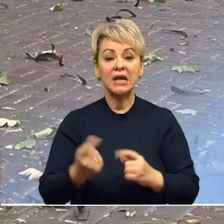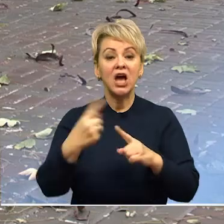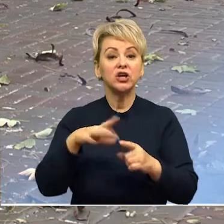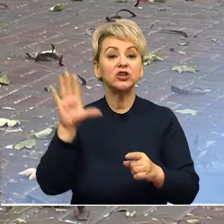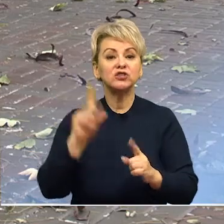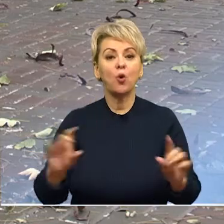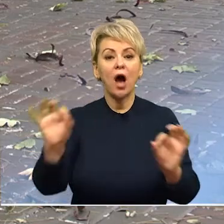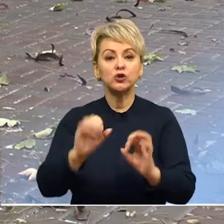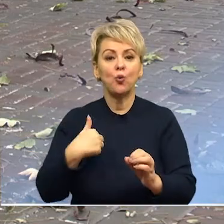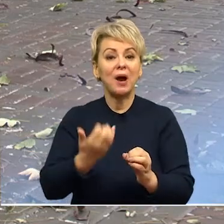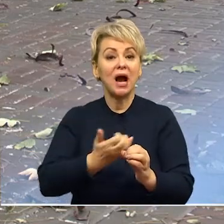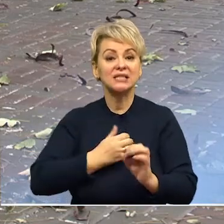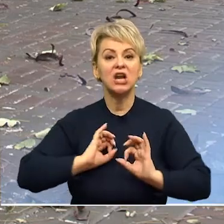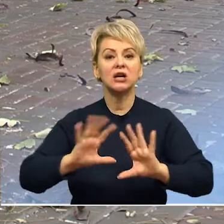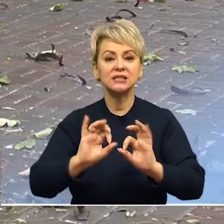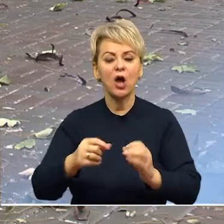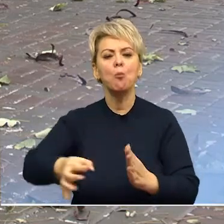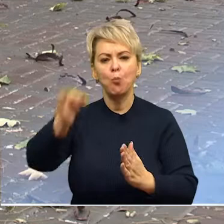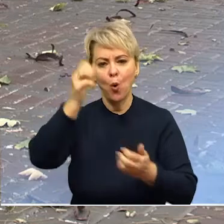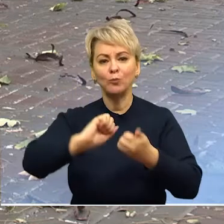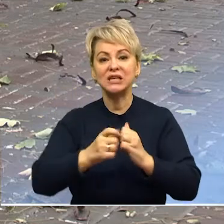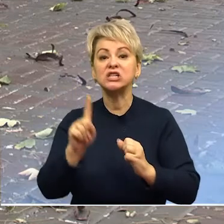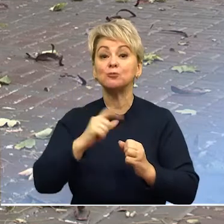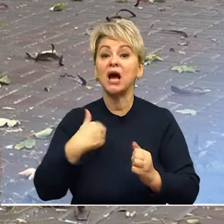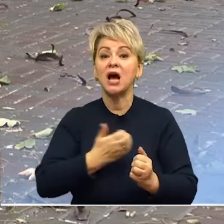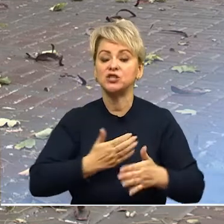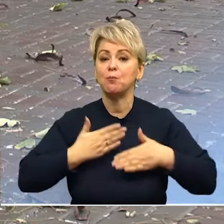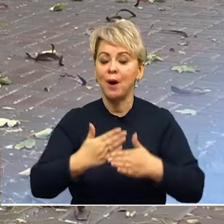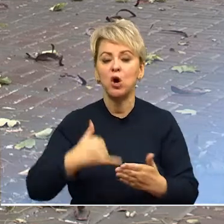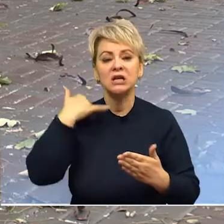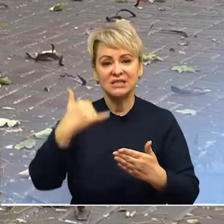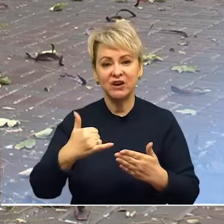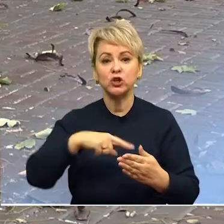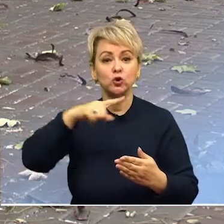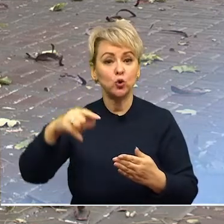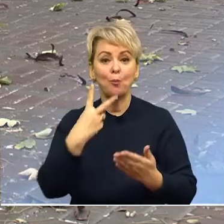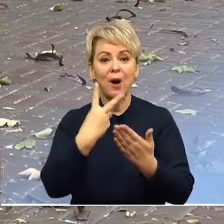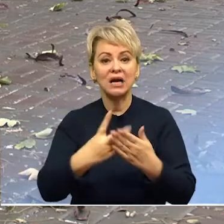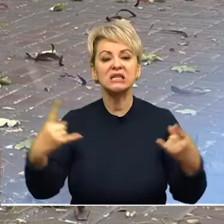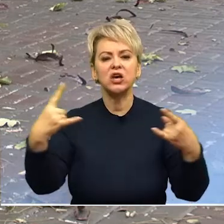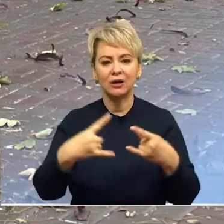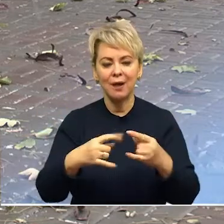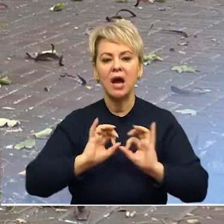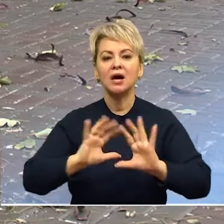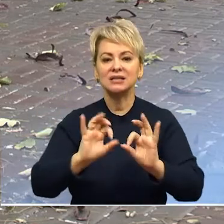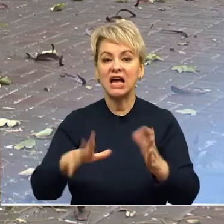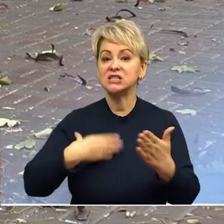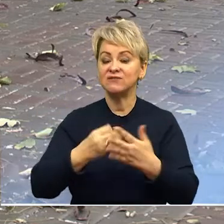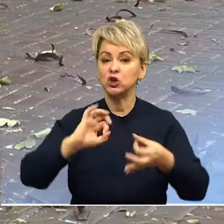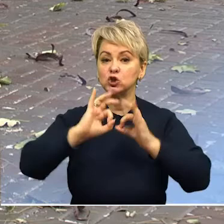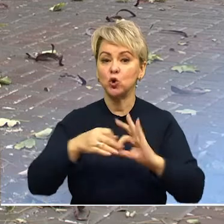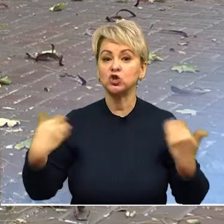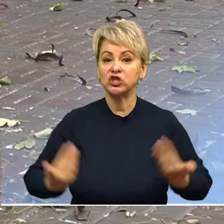Это все, о чем сегодня мы хотели вам рассказать. И помните, мы очень хотим вам помочь. Звоните по номеру телефона, указанному на экране, рассказывайте о